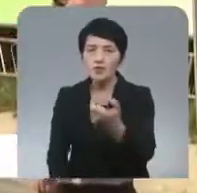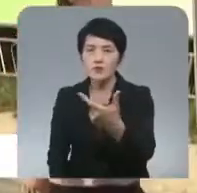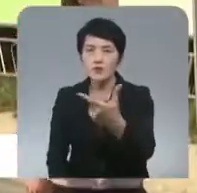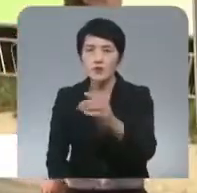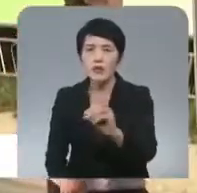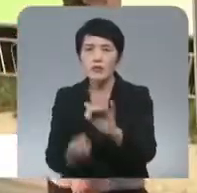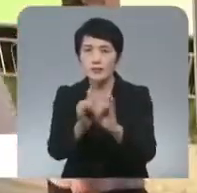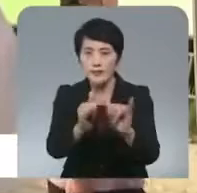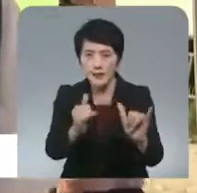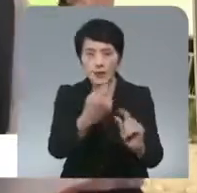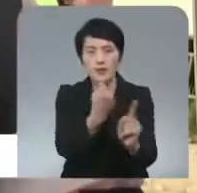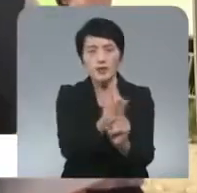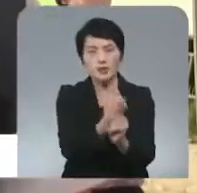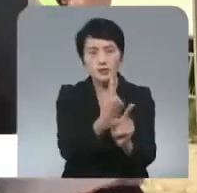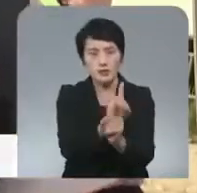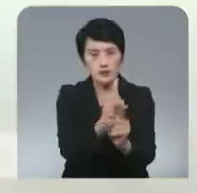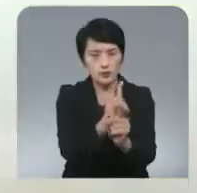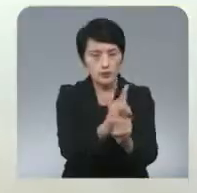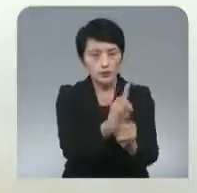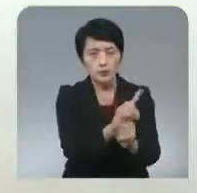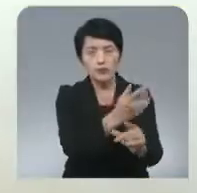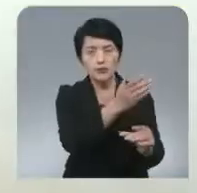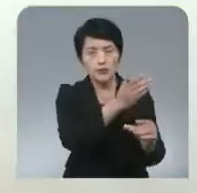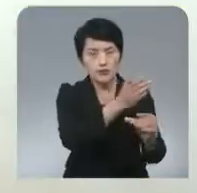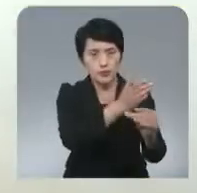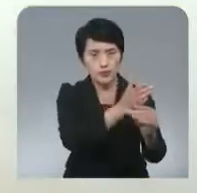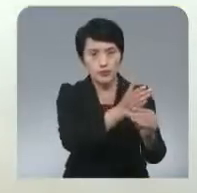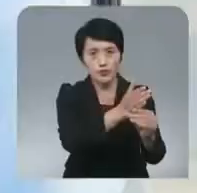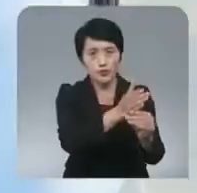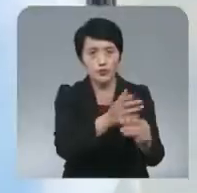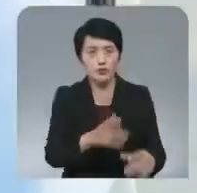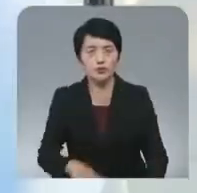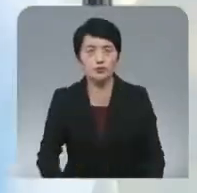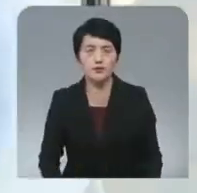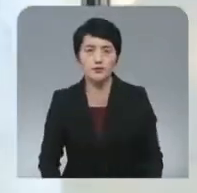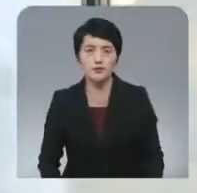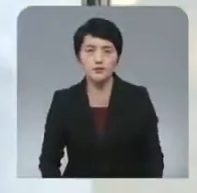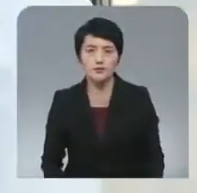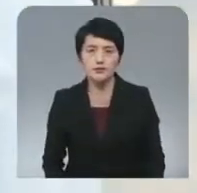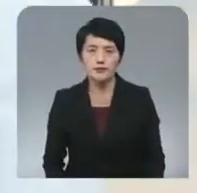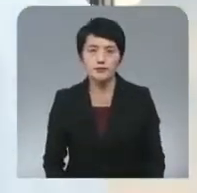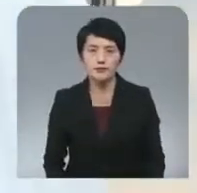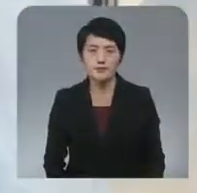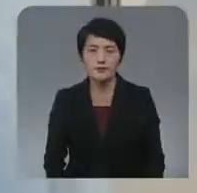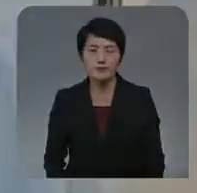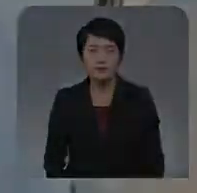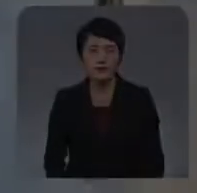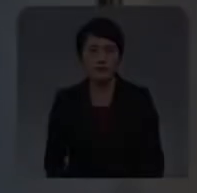148.3万余例发热病例，其中66万余例发热患者仍在接受治疗。